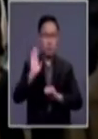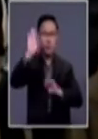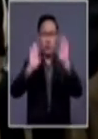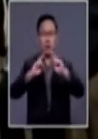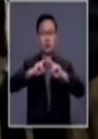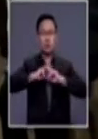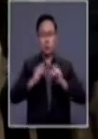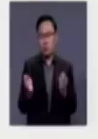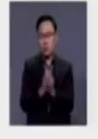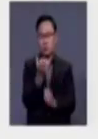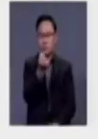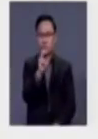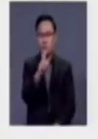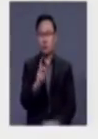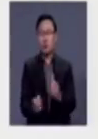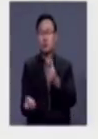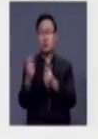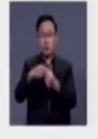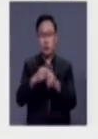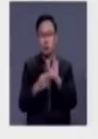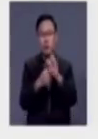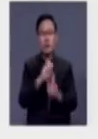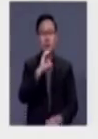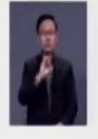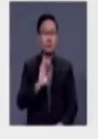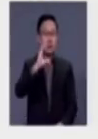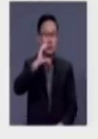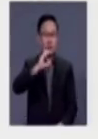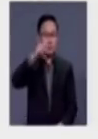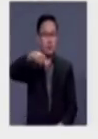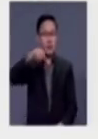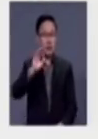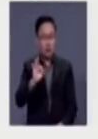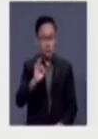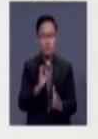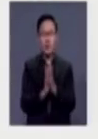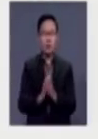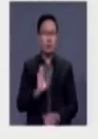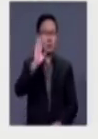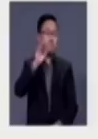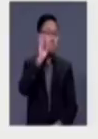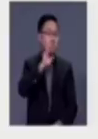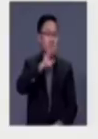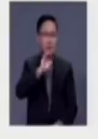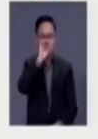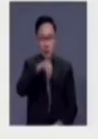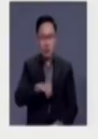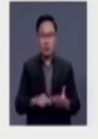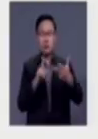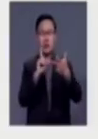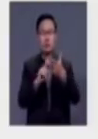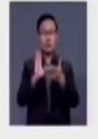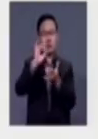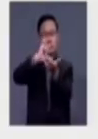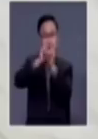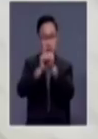12องค์กรเช่นบริษัทเครือเจริญโภคภัณฑ์จำกัดมหาชนบริษัทไทยเบเวอเรจจำกัดมหาชนรวมถึงบริษัทกลุ่มเซ็นทรั